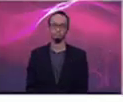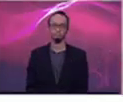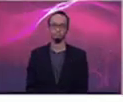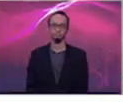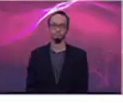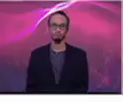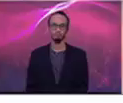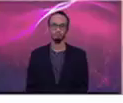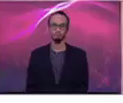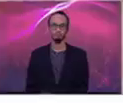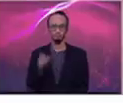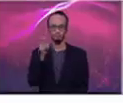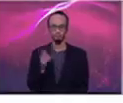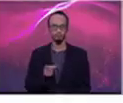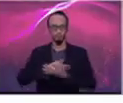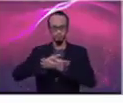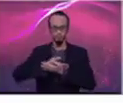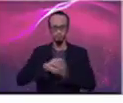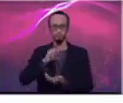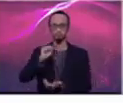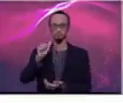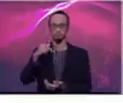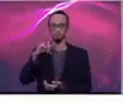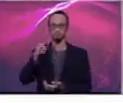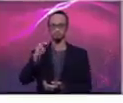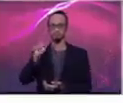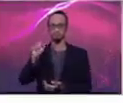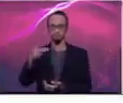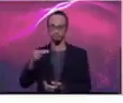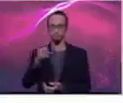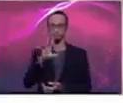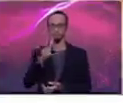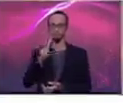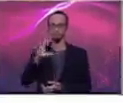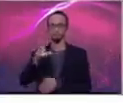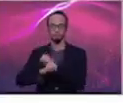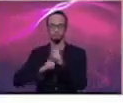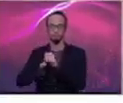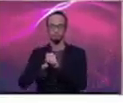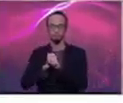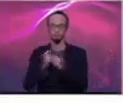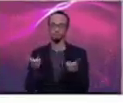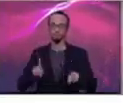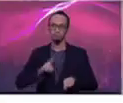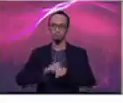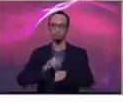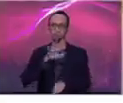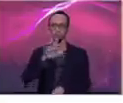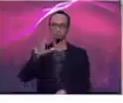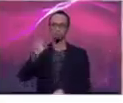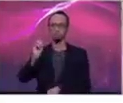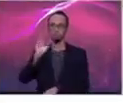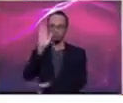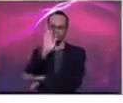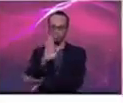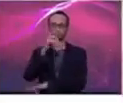fitri menurut anak mangsa Sakinah yusof 35 tahun ketika kejadian kira-kira jam 530 petang